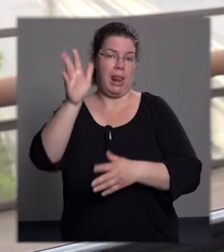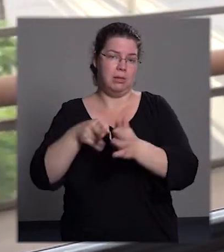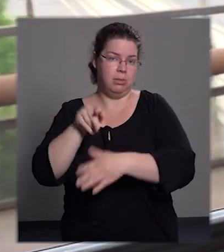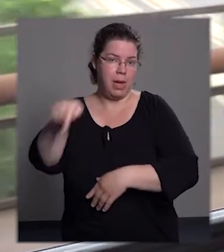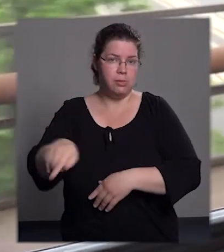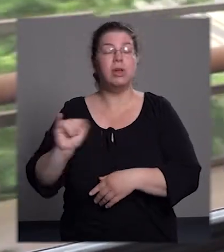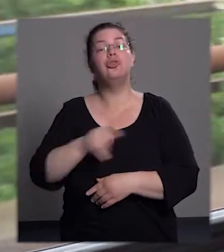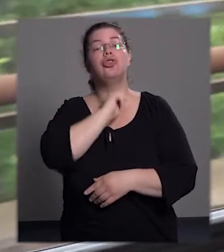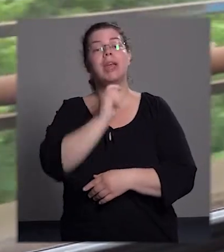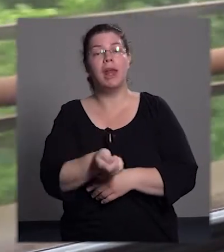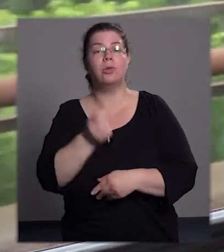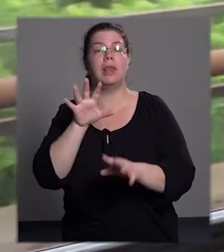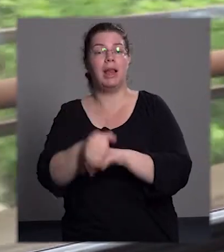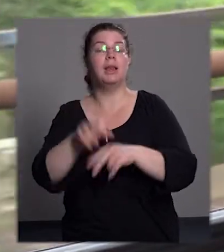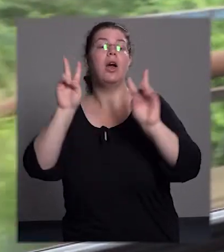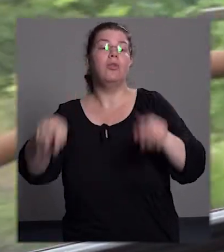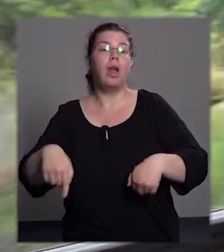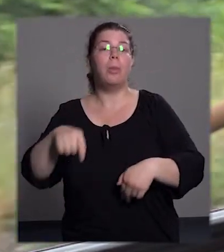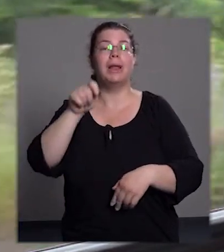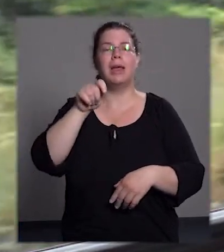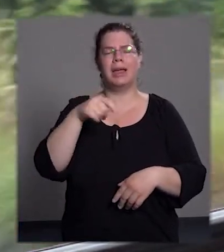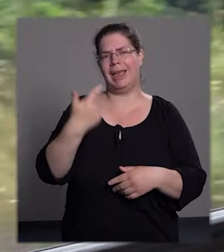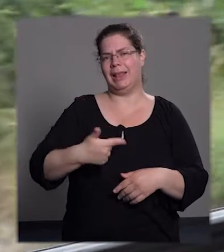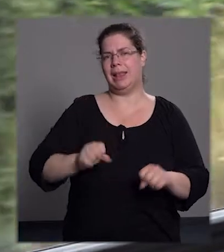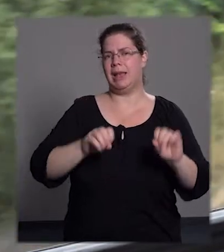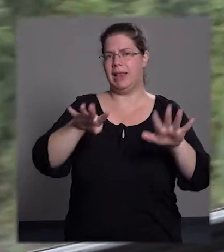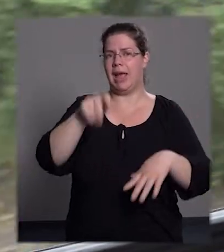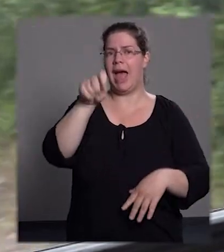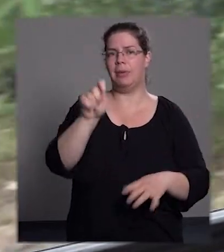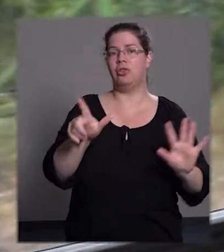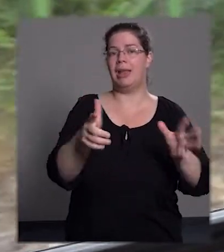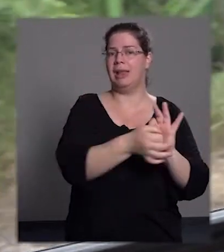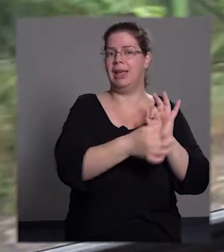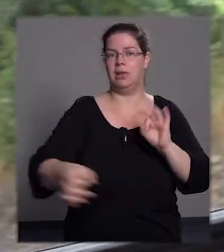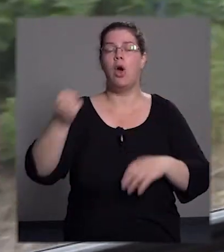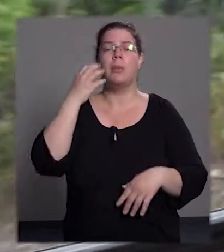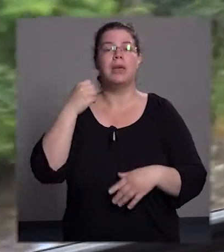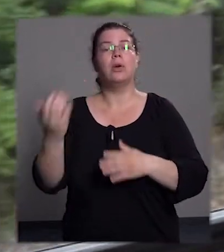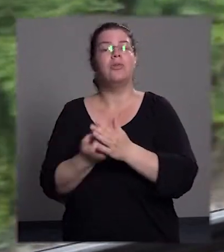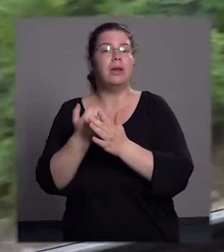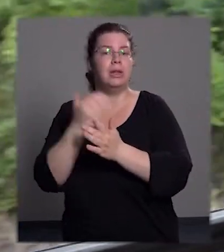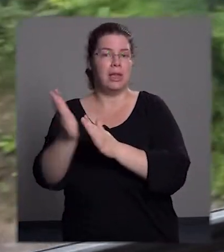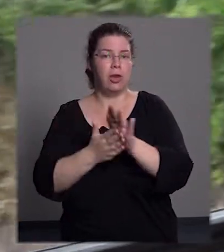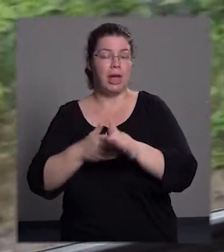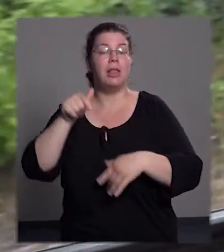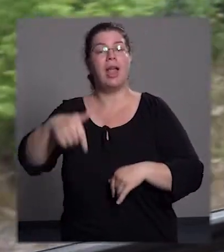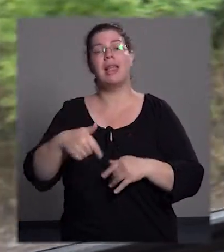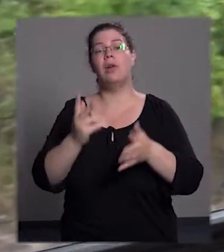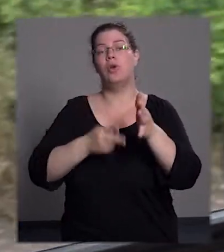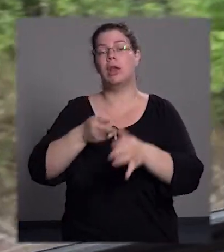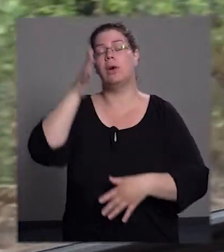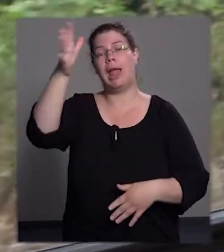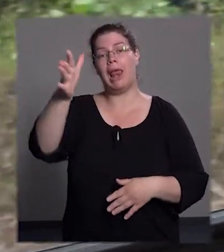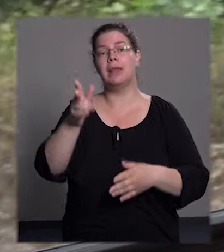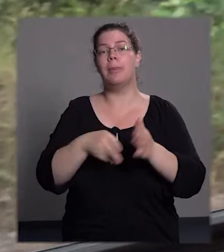sikerült elérnünk azt, hogy valóban a április 2019. április 7-től, amikor a felújítás elkezdődött, akkor ezek a vonatok a keleti